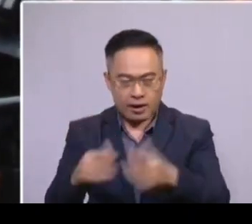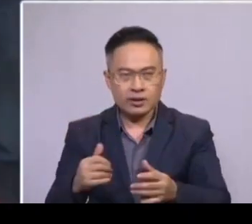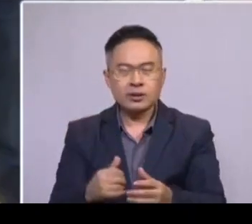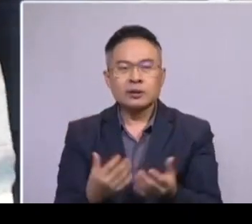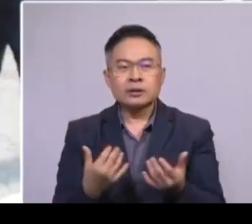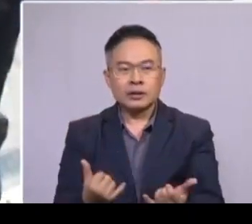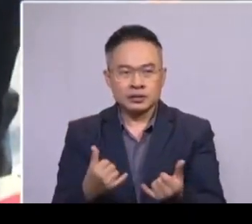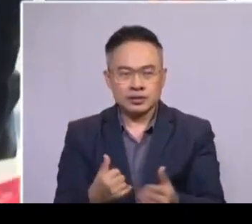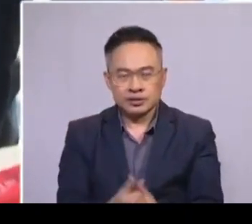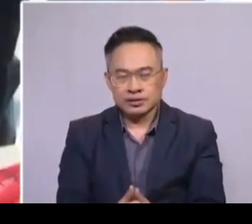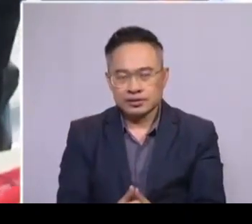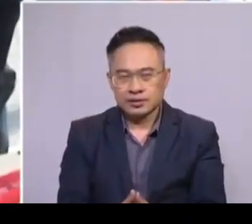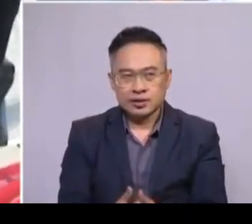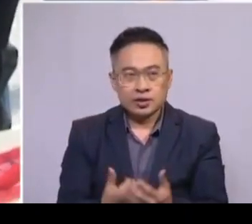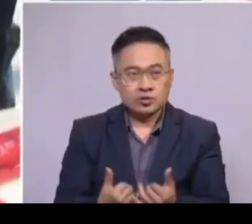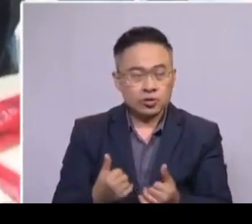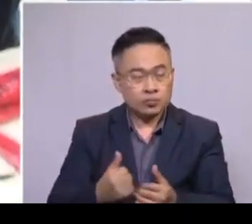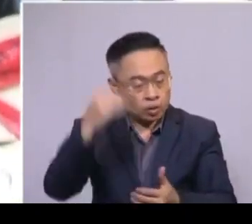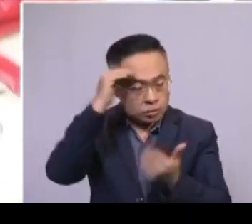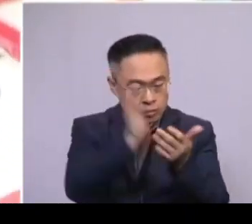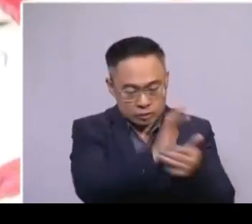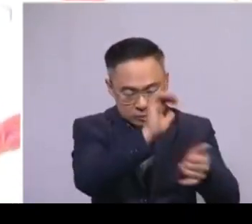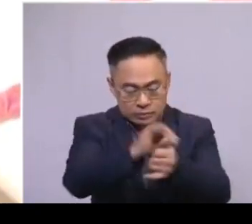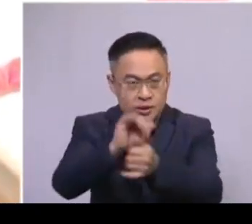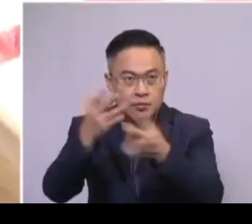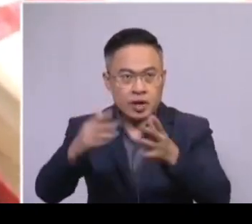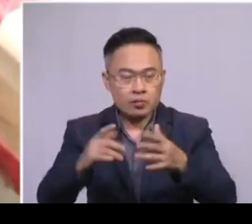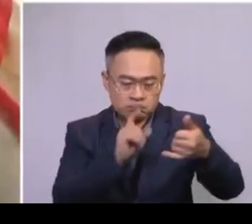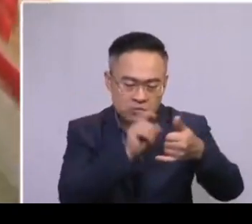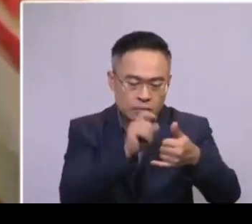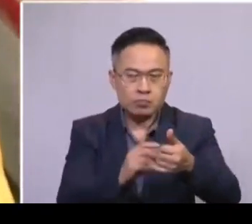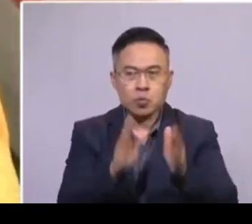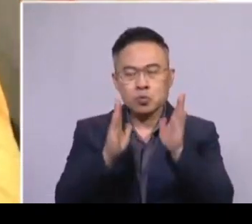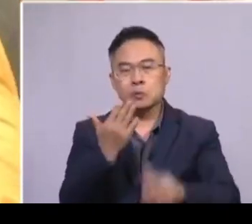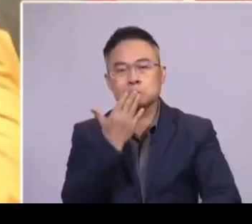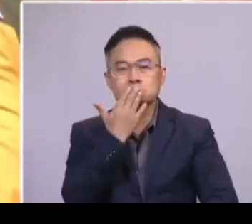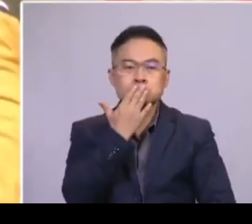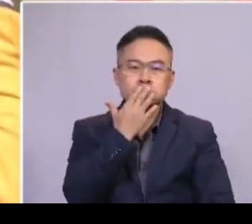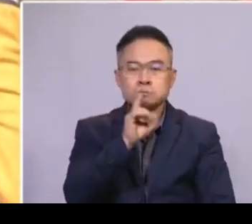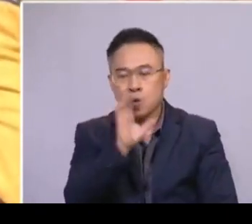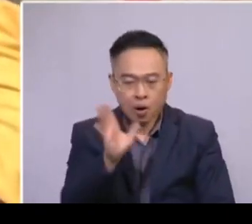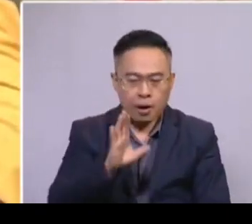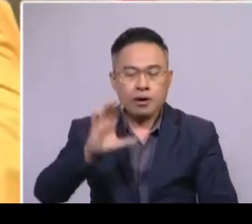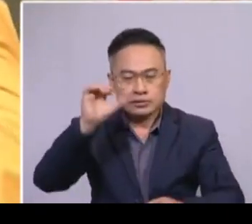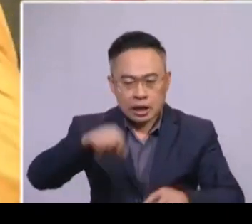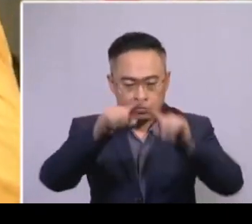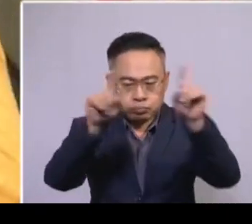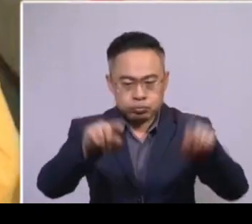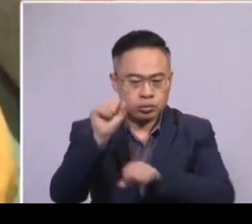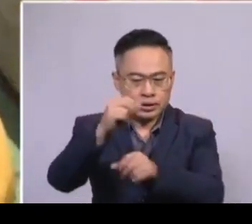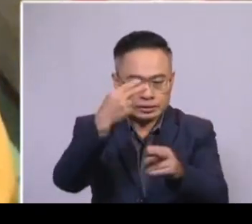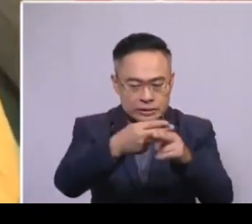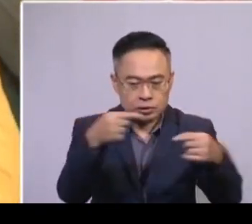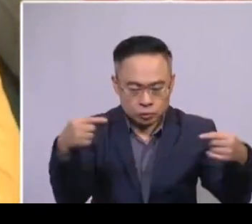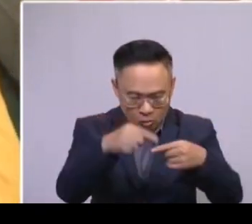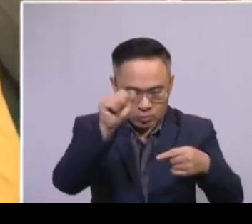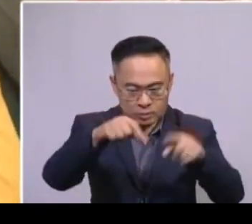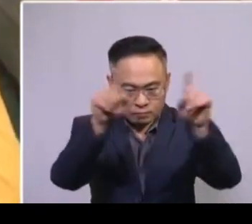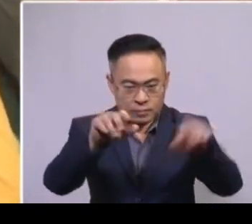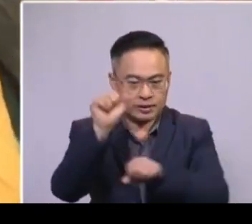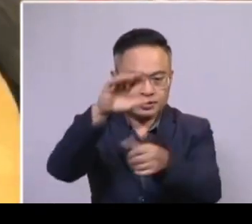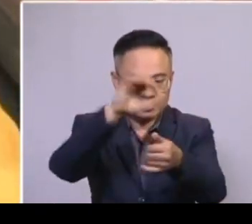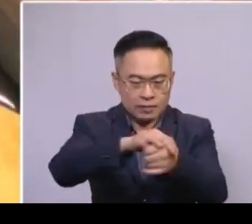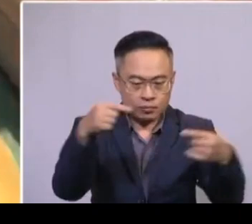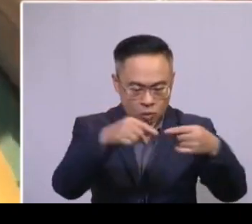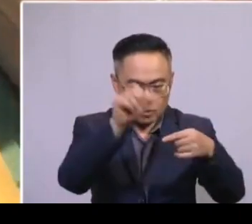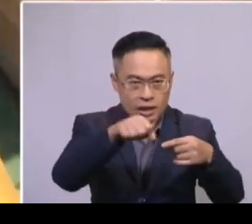ยังไม่ยอมให้รายละเอียดทางคดีนะคะขณะที่เงินที่เหยื่อโอนไปเนี่ยเกือบ 4ล้านตำรวจสามารถอายัดไว้ได้ 2